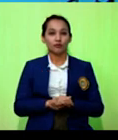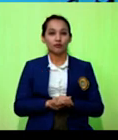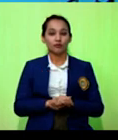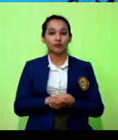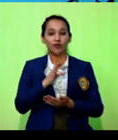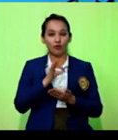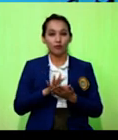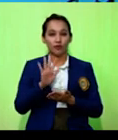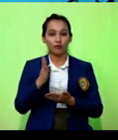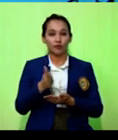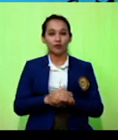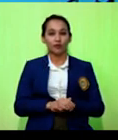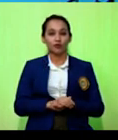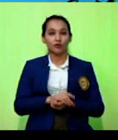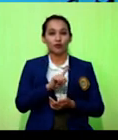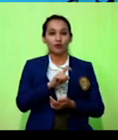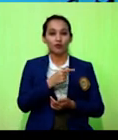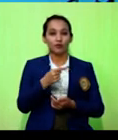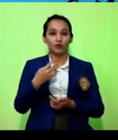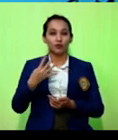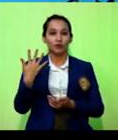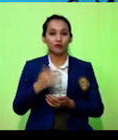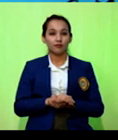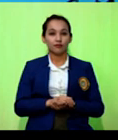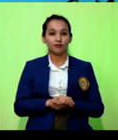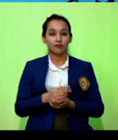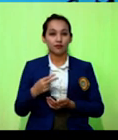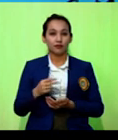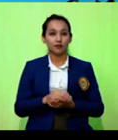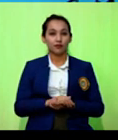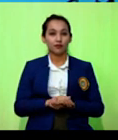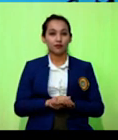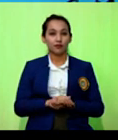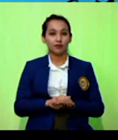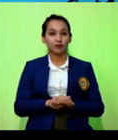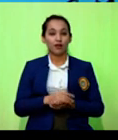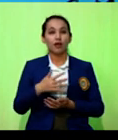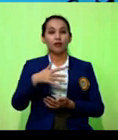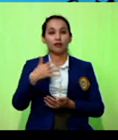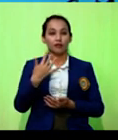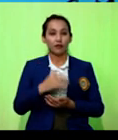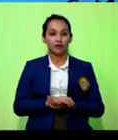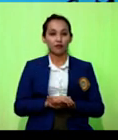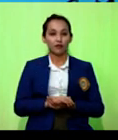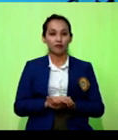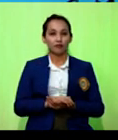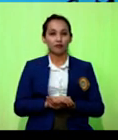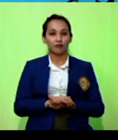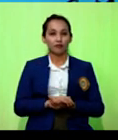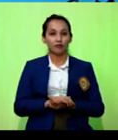ga teng. 100 va 45 sonlarning ayirmasi barakalla 50 5 ga teng.